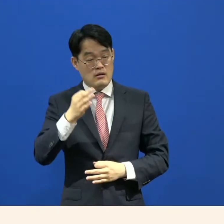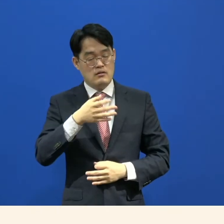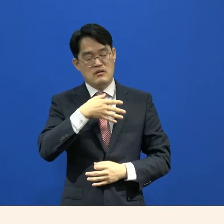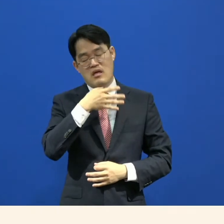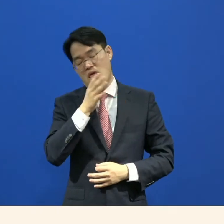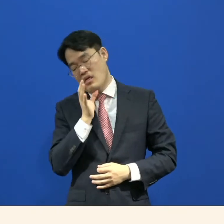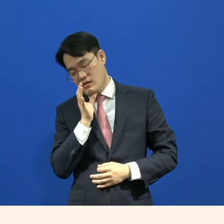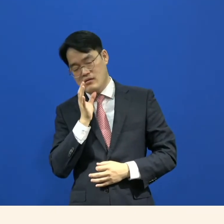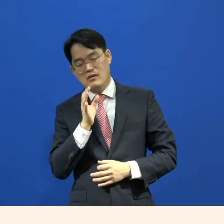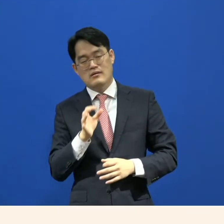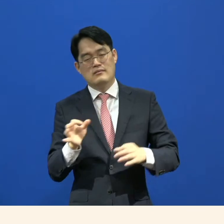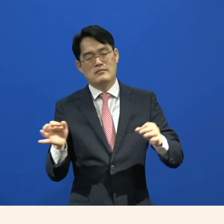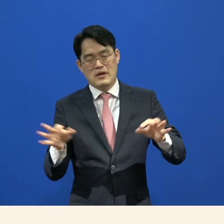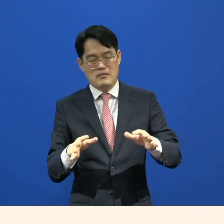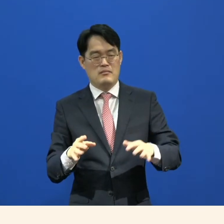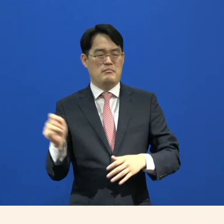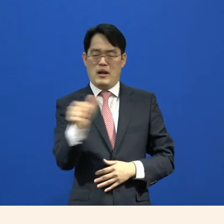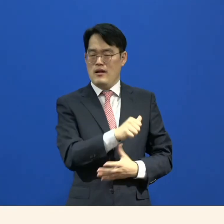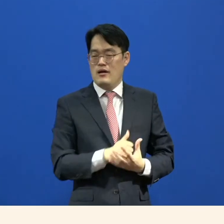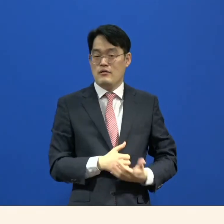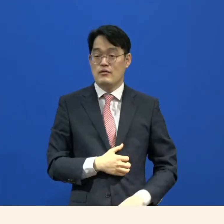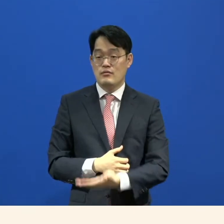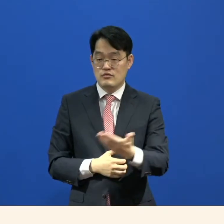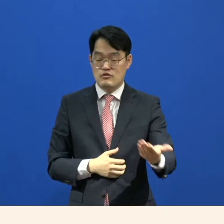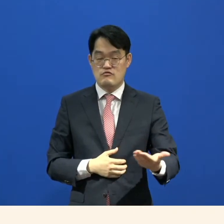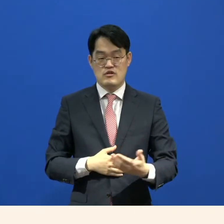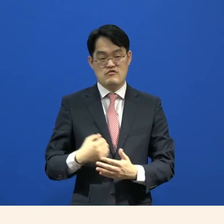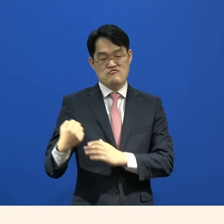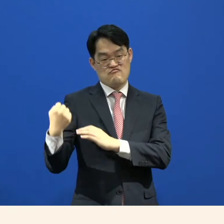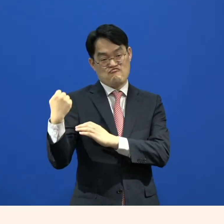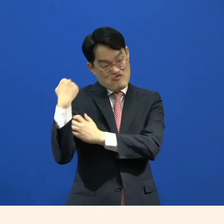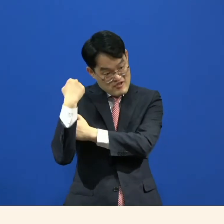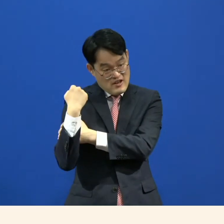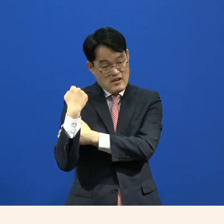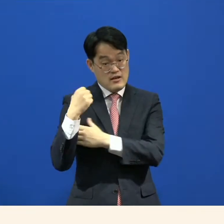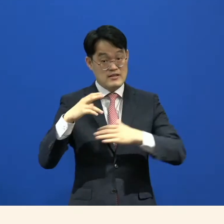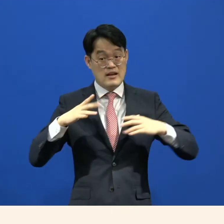권세를 자랑해 보십시오. 영원한 권세가 없습니다.